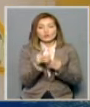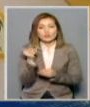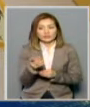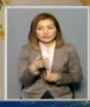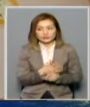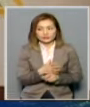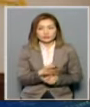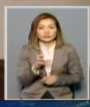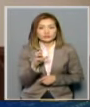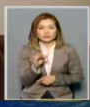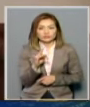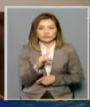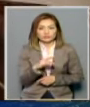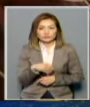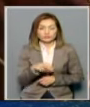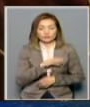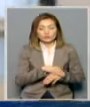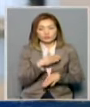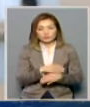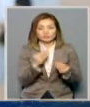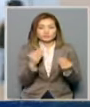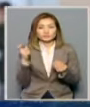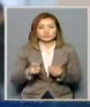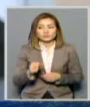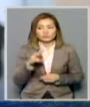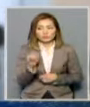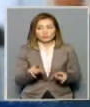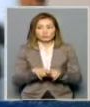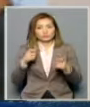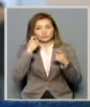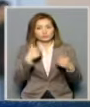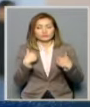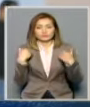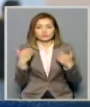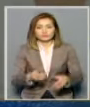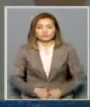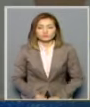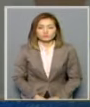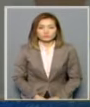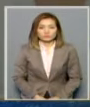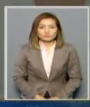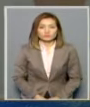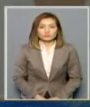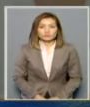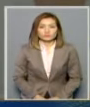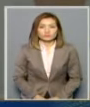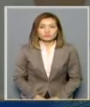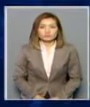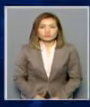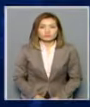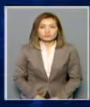ғана. Бекзат Болмыс, Дархан Бел, Арда Заматта, Атырау телеарнасы да мерейлі жасымен шын жүректен құттықтайды.